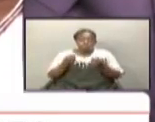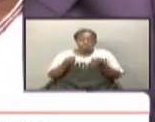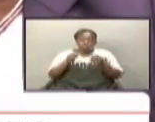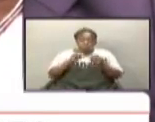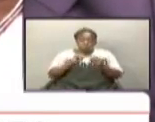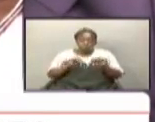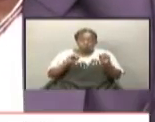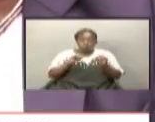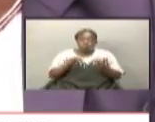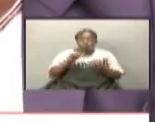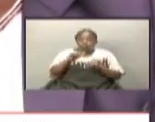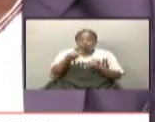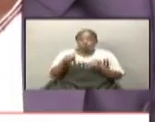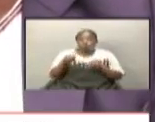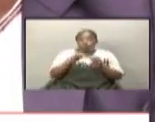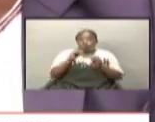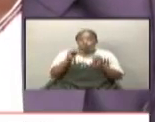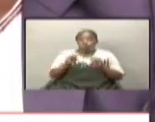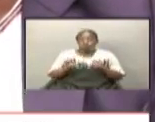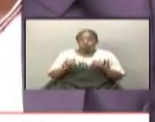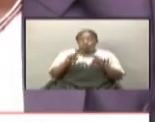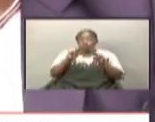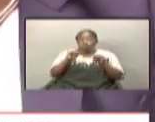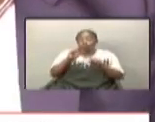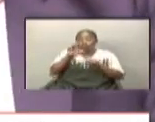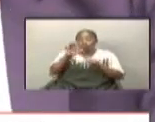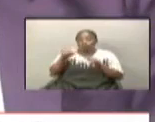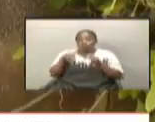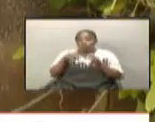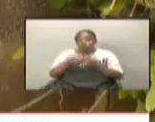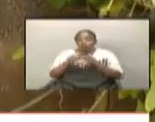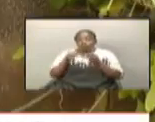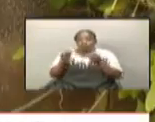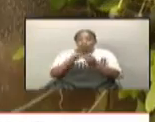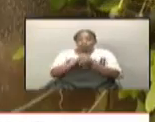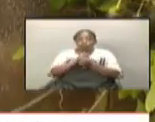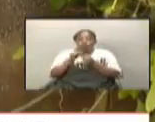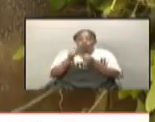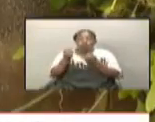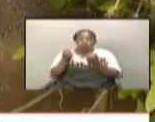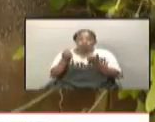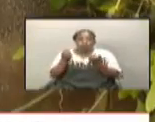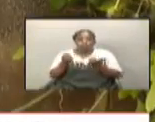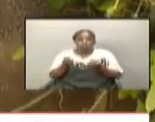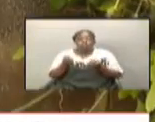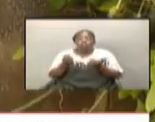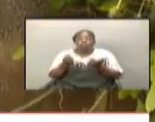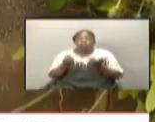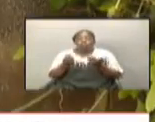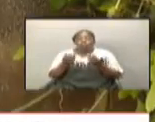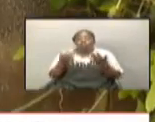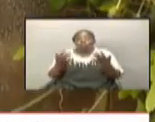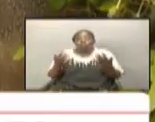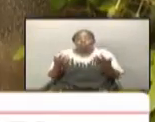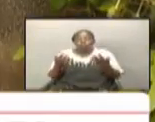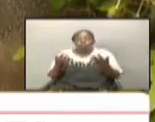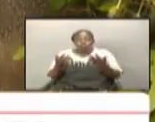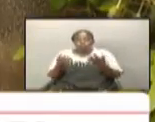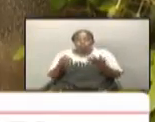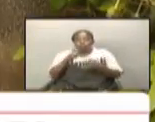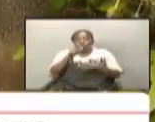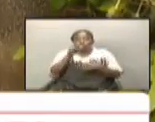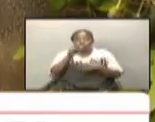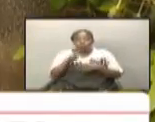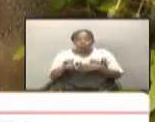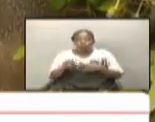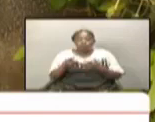yasomesa omwana mulala tibona bona baidakola ki kwonoona. Bampagano buti ngaatakiteekuyikanga buli avaayo